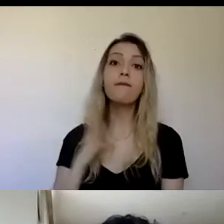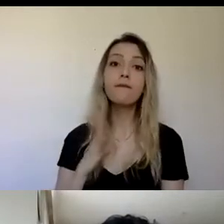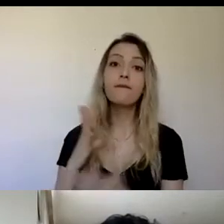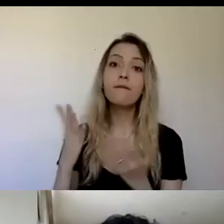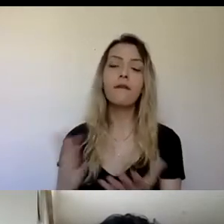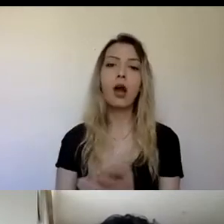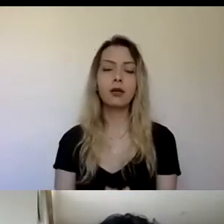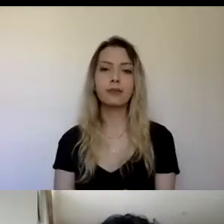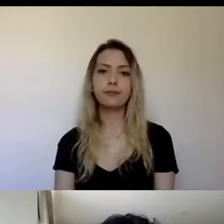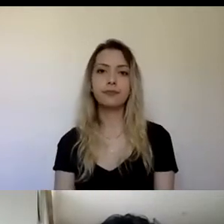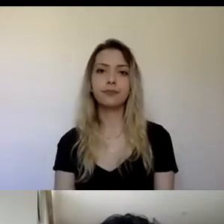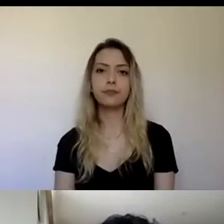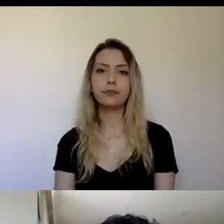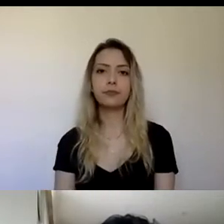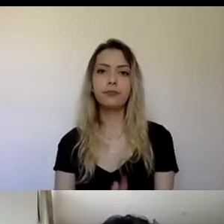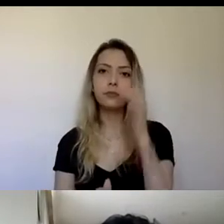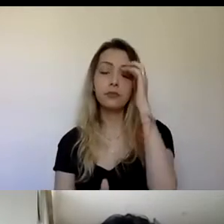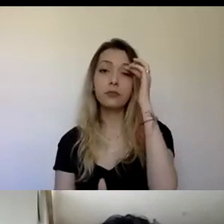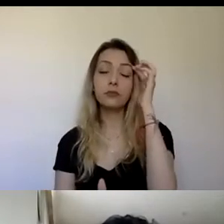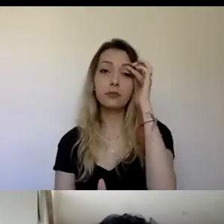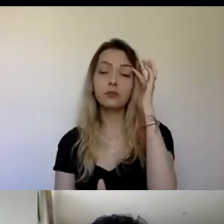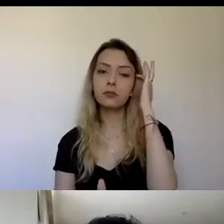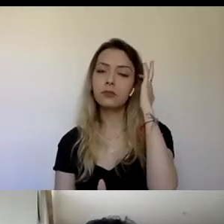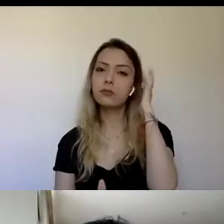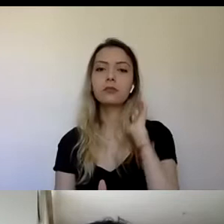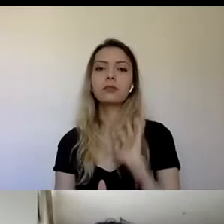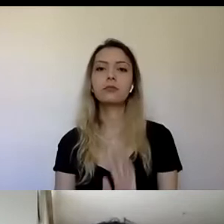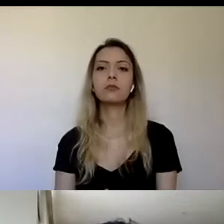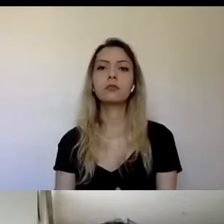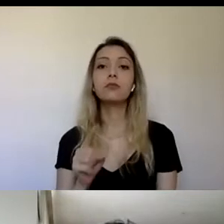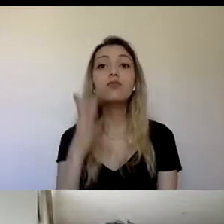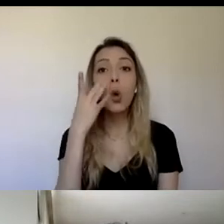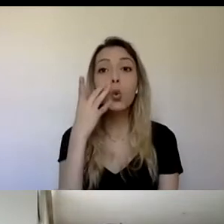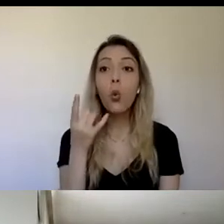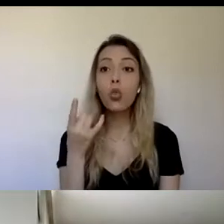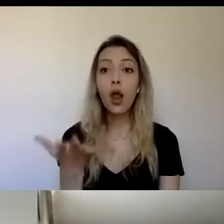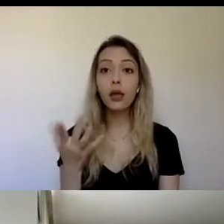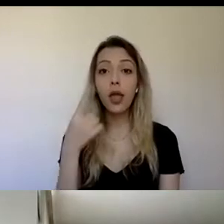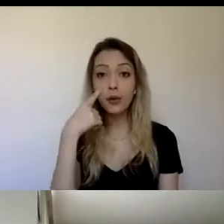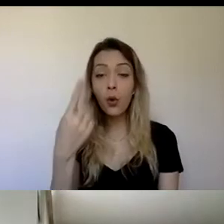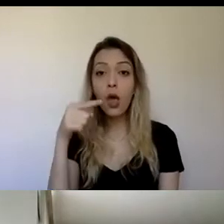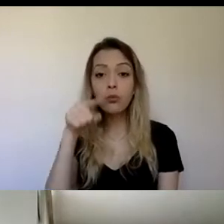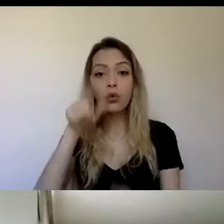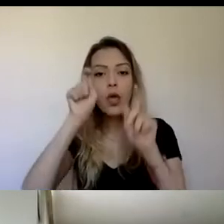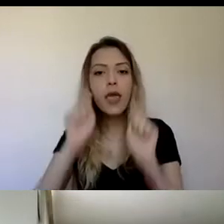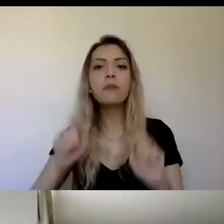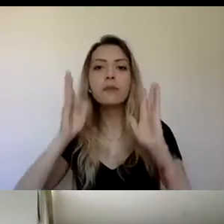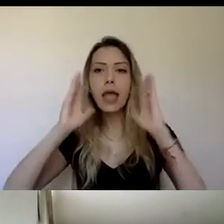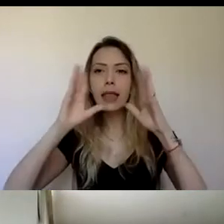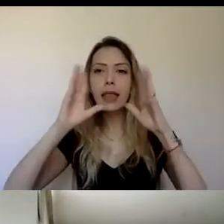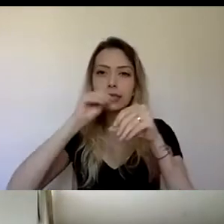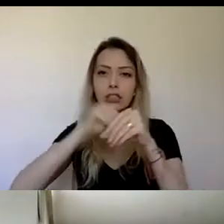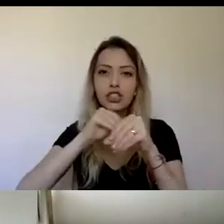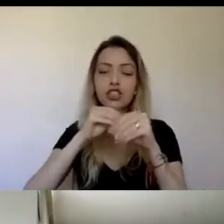der orada. İşte göstergelerde bu yaptığımız faaliyetleri